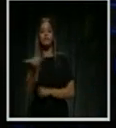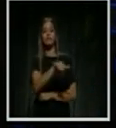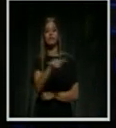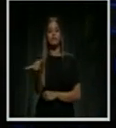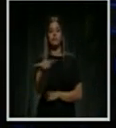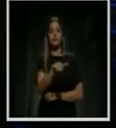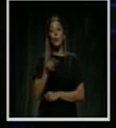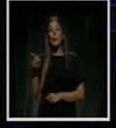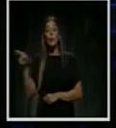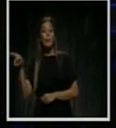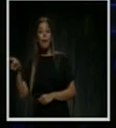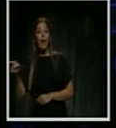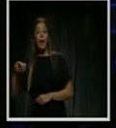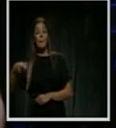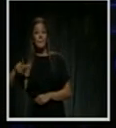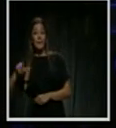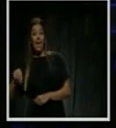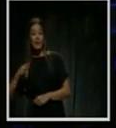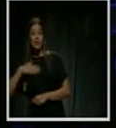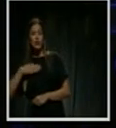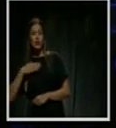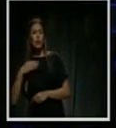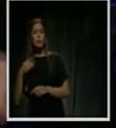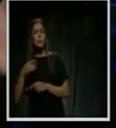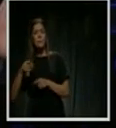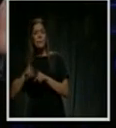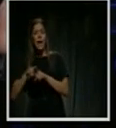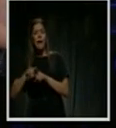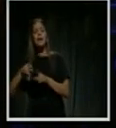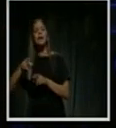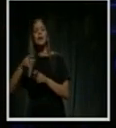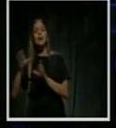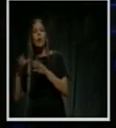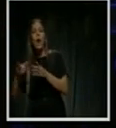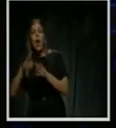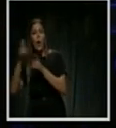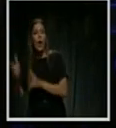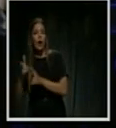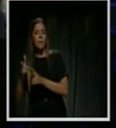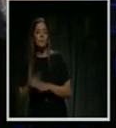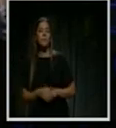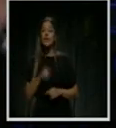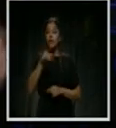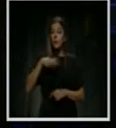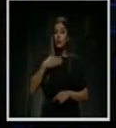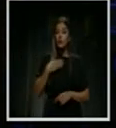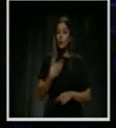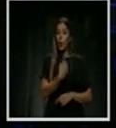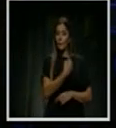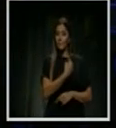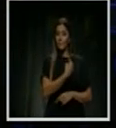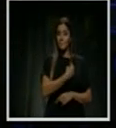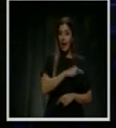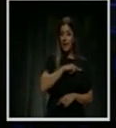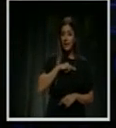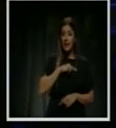fiha l-oppożizzjoni bħala parti mill-familja EPP. Jekk irridux Malta ta' austerità li trid l-oppożizzjoni